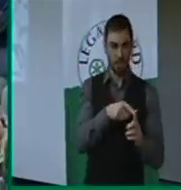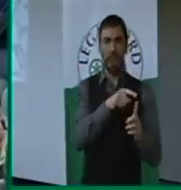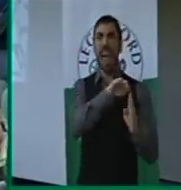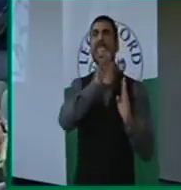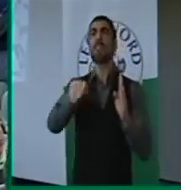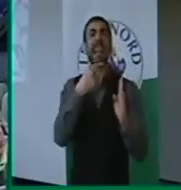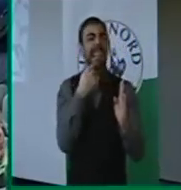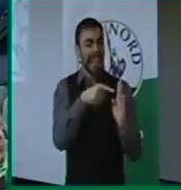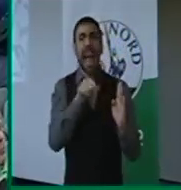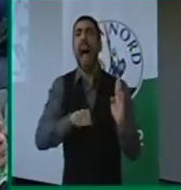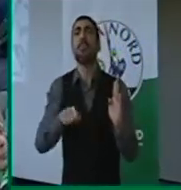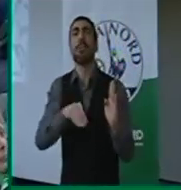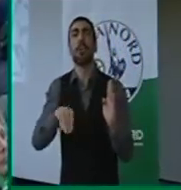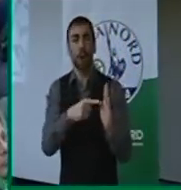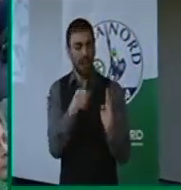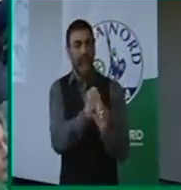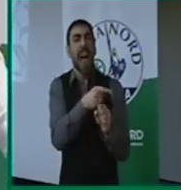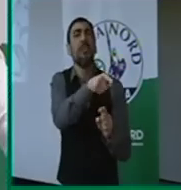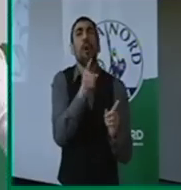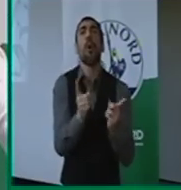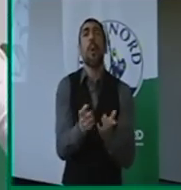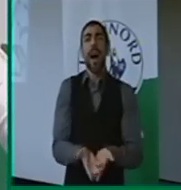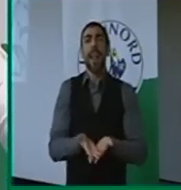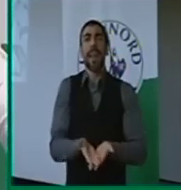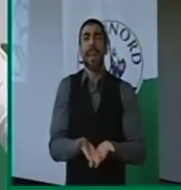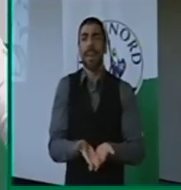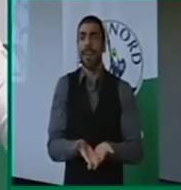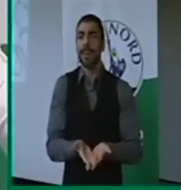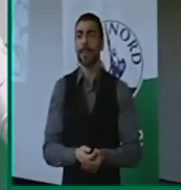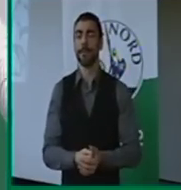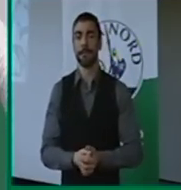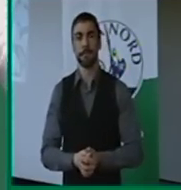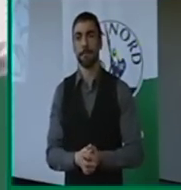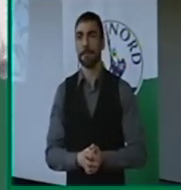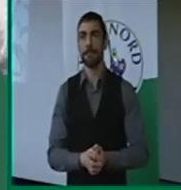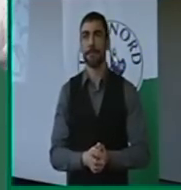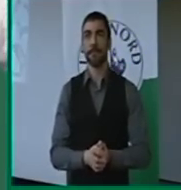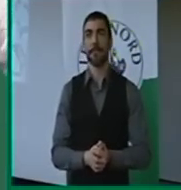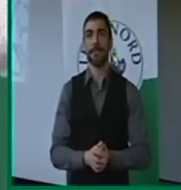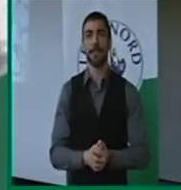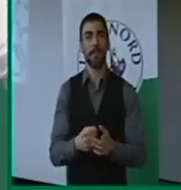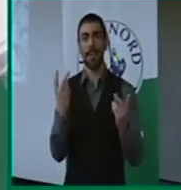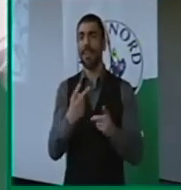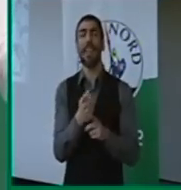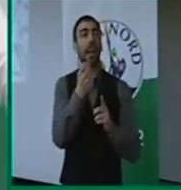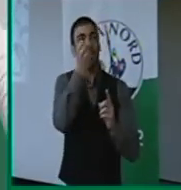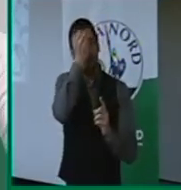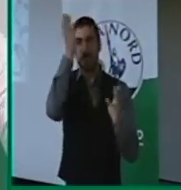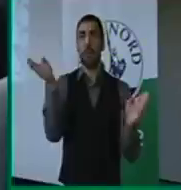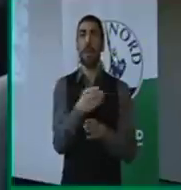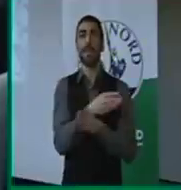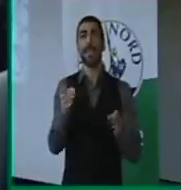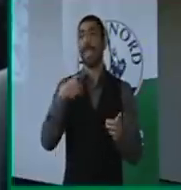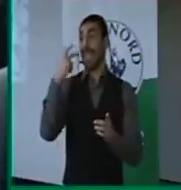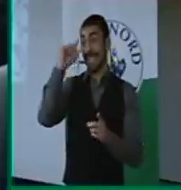abita cosa Che lavoro fa lo spread dove si sono ma si inventano e adesso